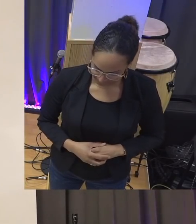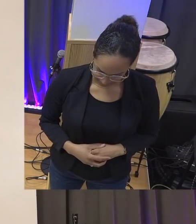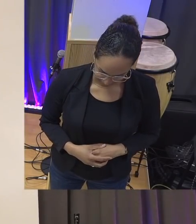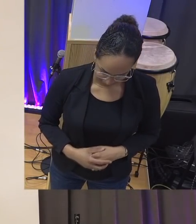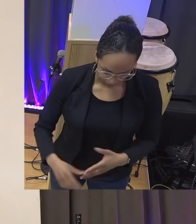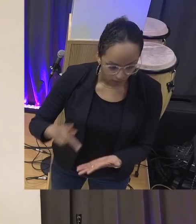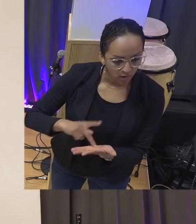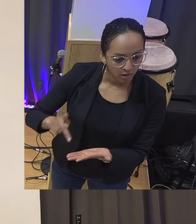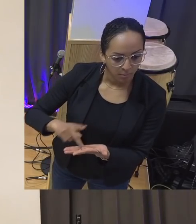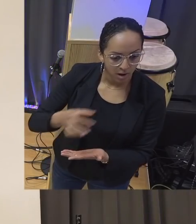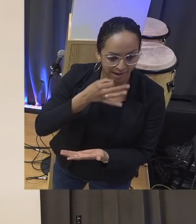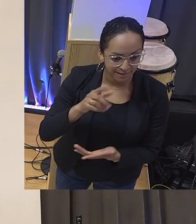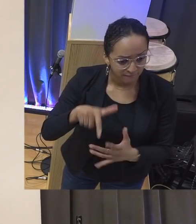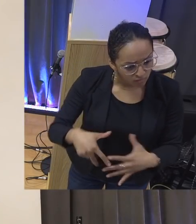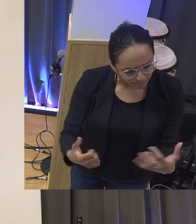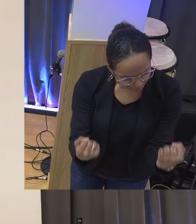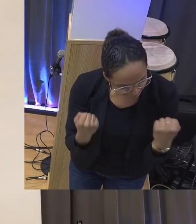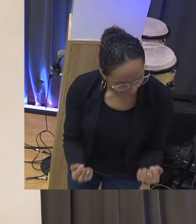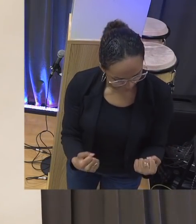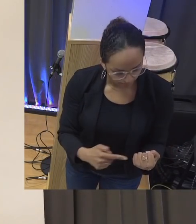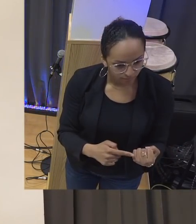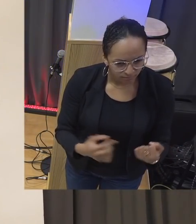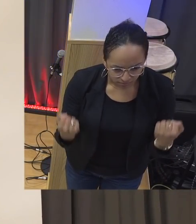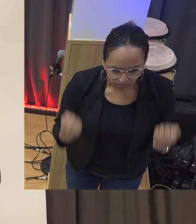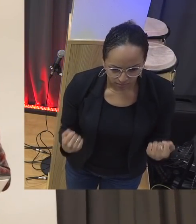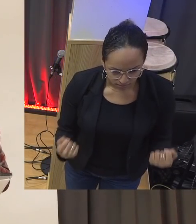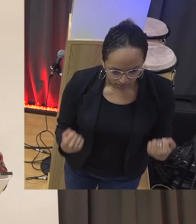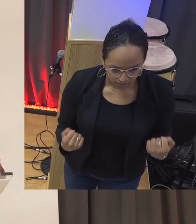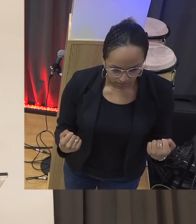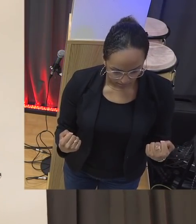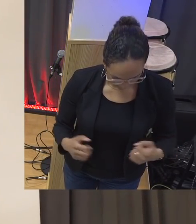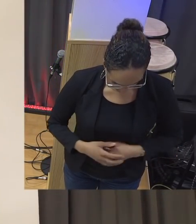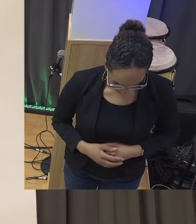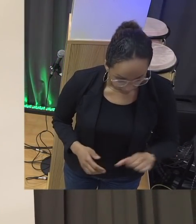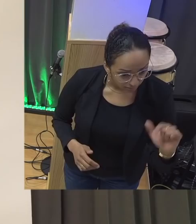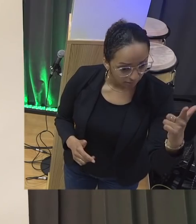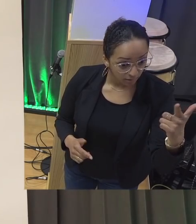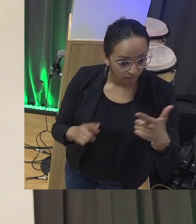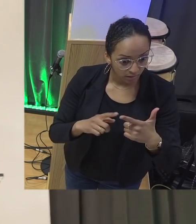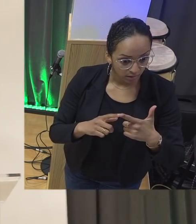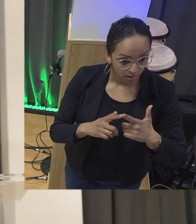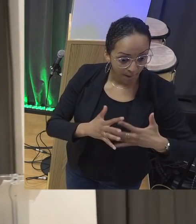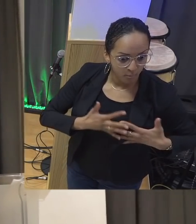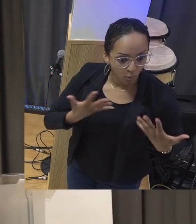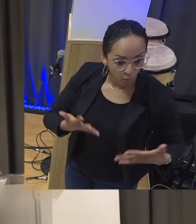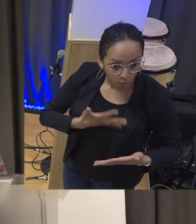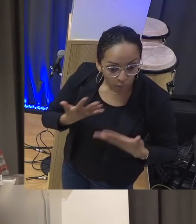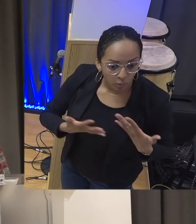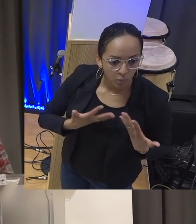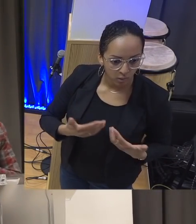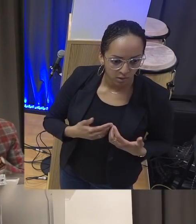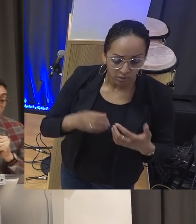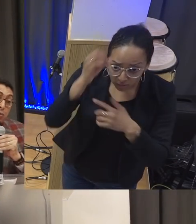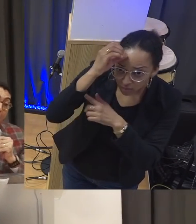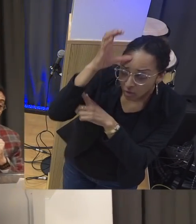Paul nous parle de la force. Il nous parle de l'amour. Effectivement, il nous parle de la connaissance,